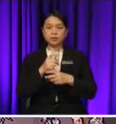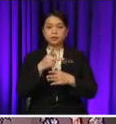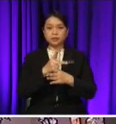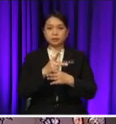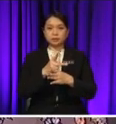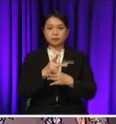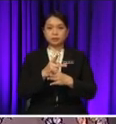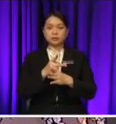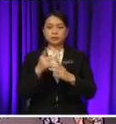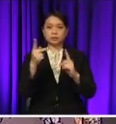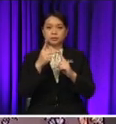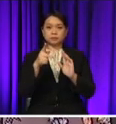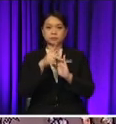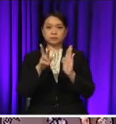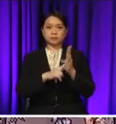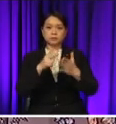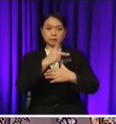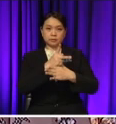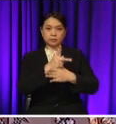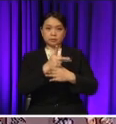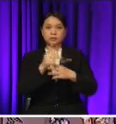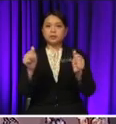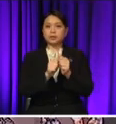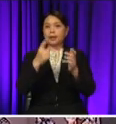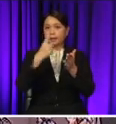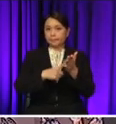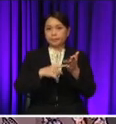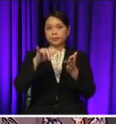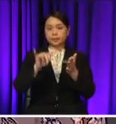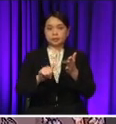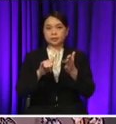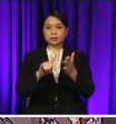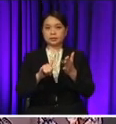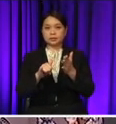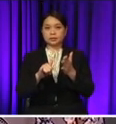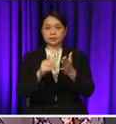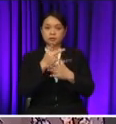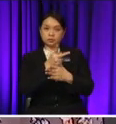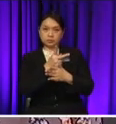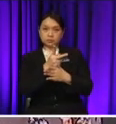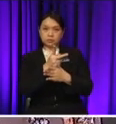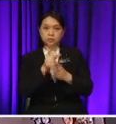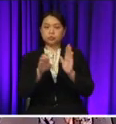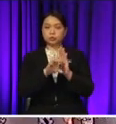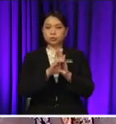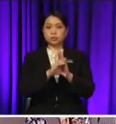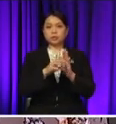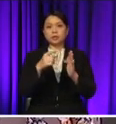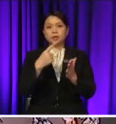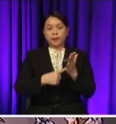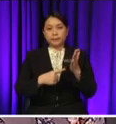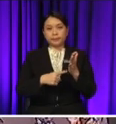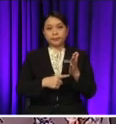perkongsian dan juga apa yang potensial Contohnya apa yang dituntut